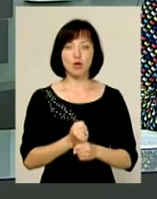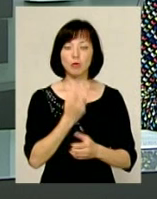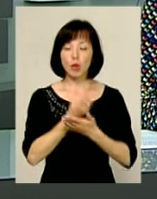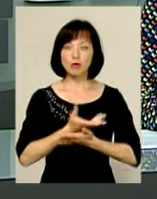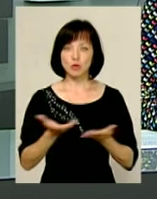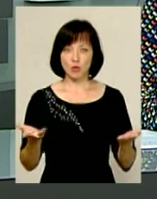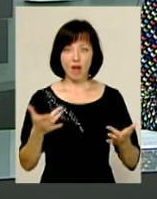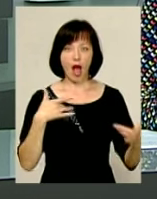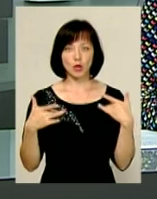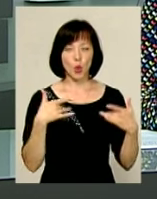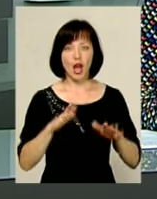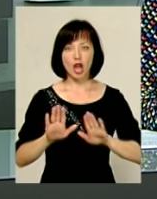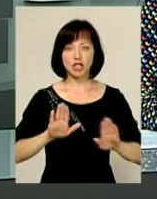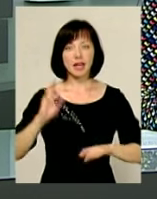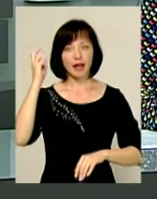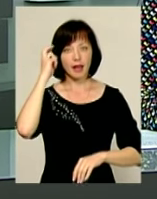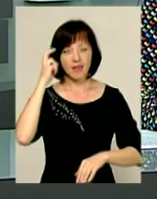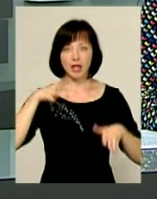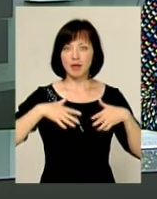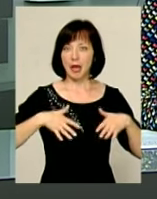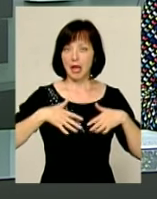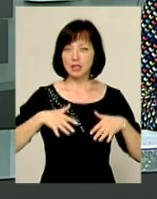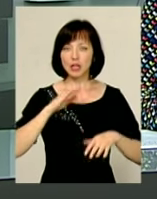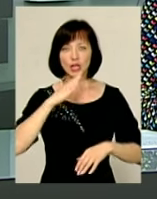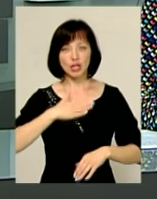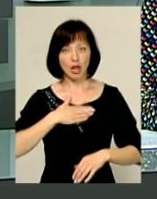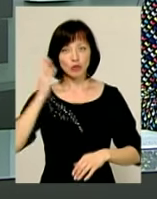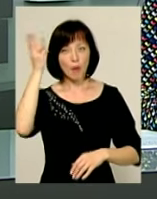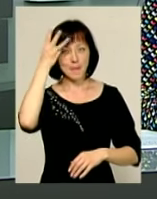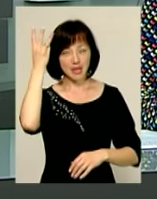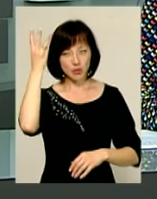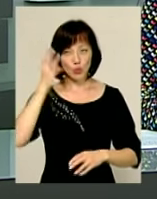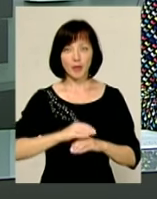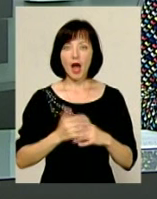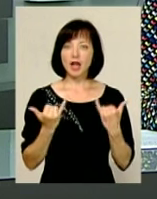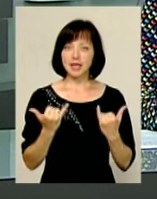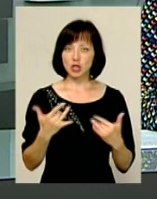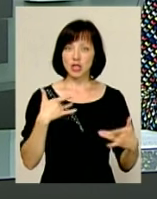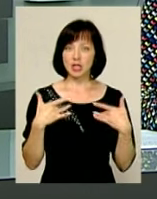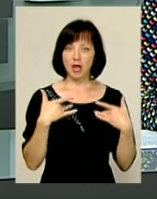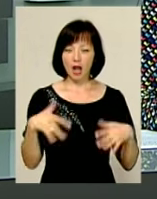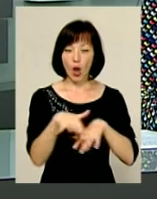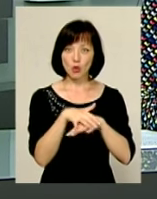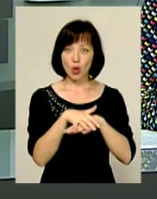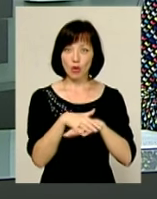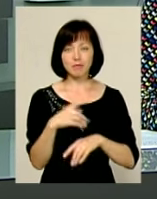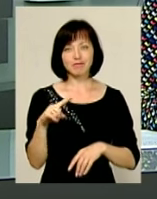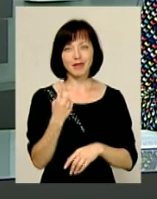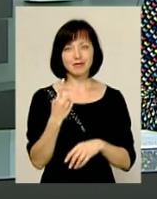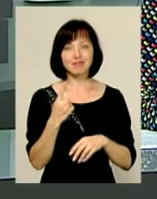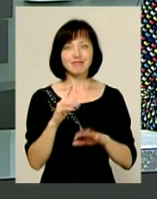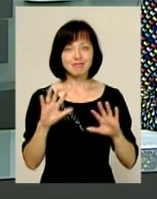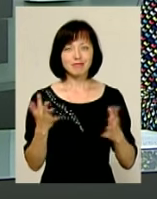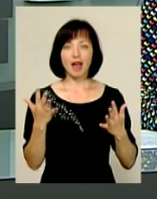продемонстрували актори і режисери із Києва, Тбілісі і нашого обласного центру. Нинішня театральна толокала першої